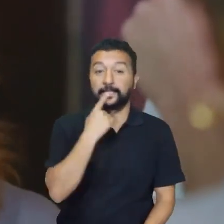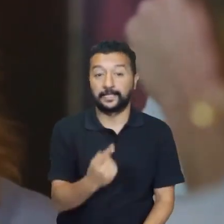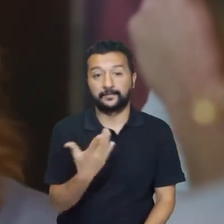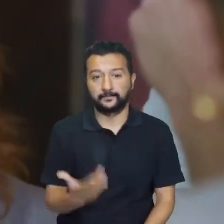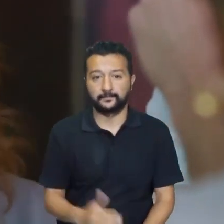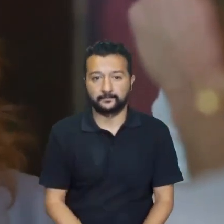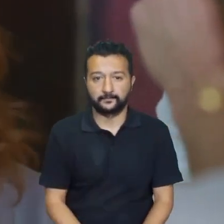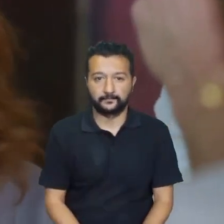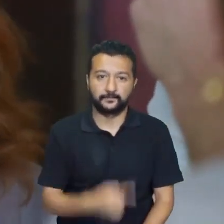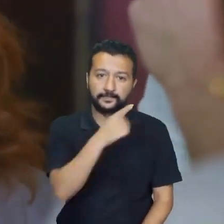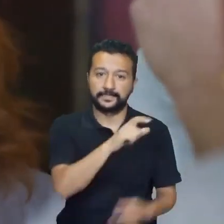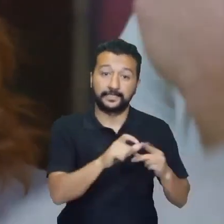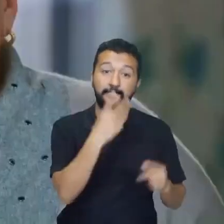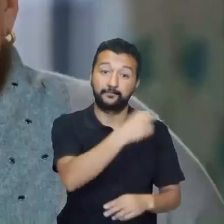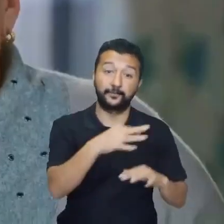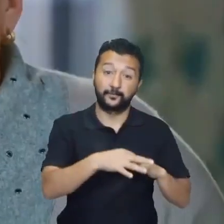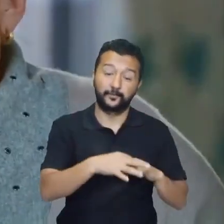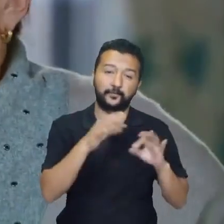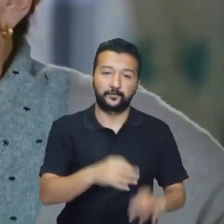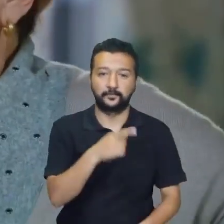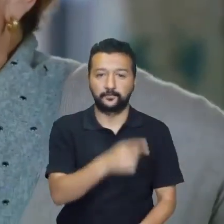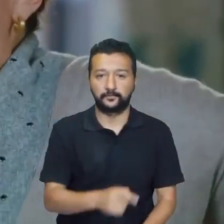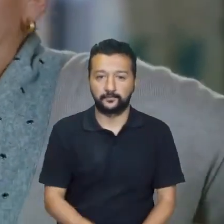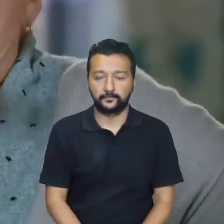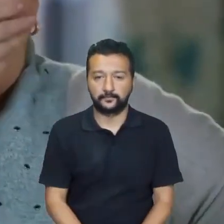derken Şener'imin yüzüğü.